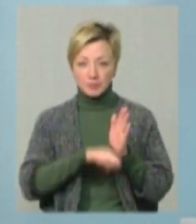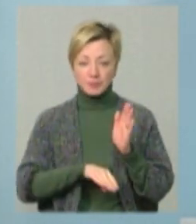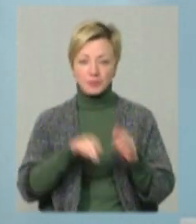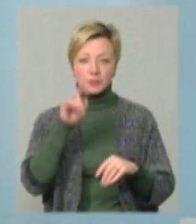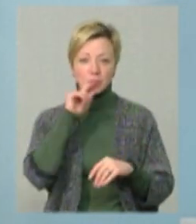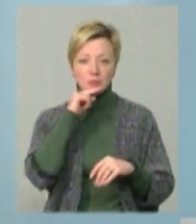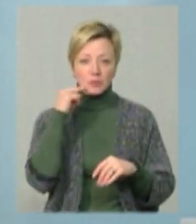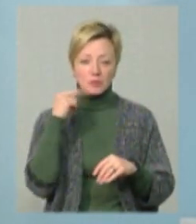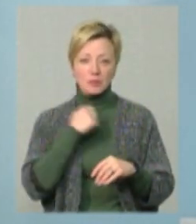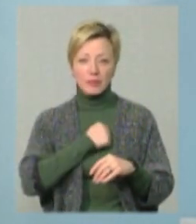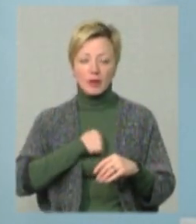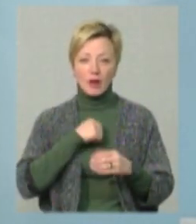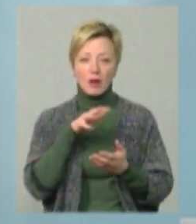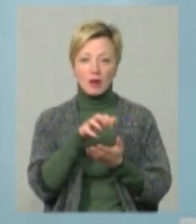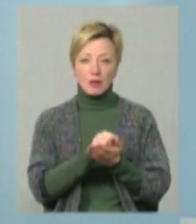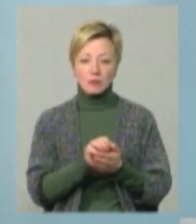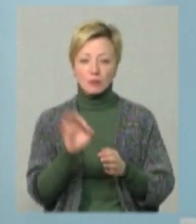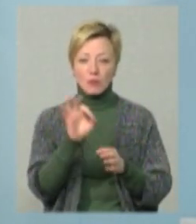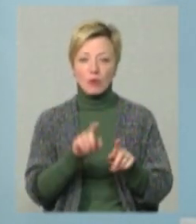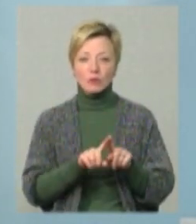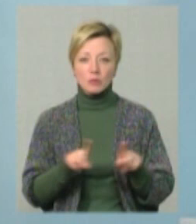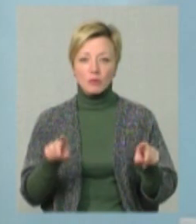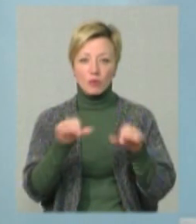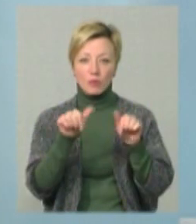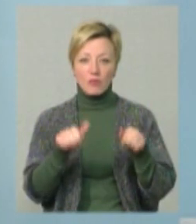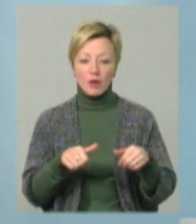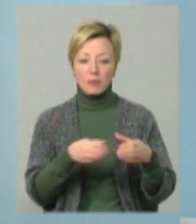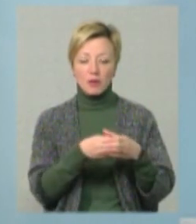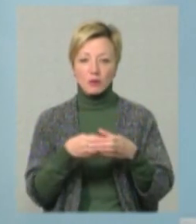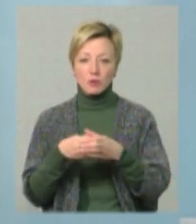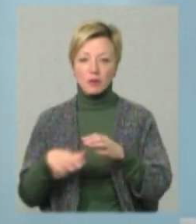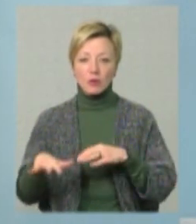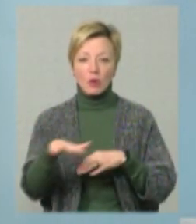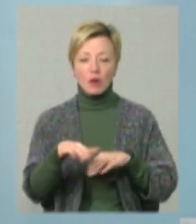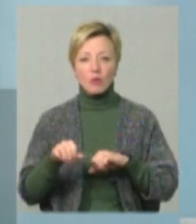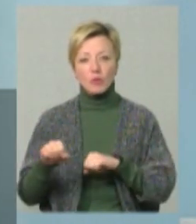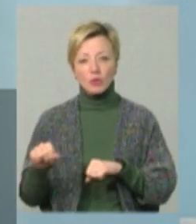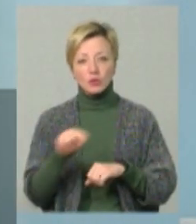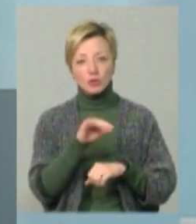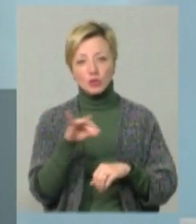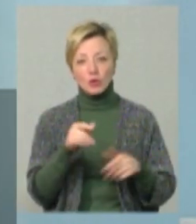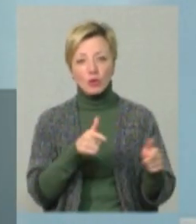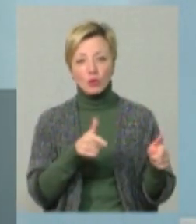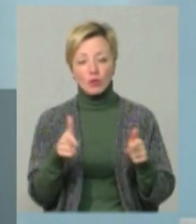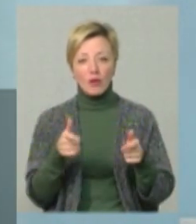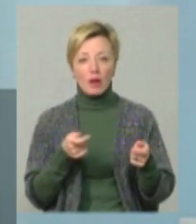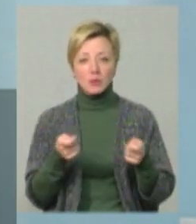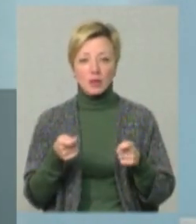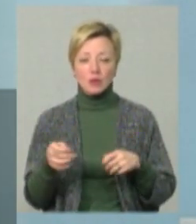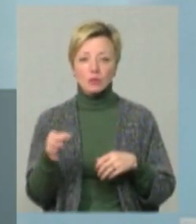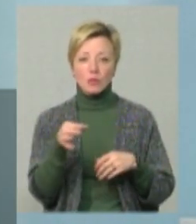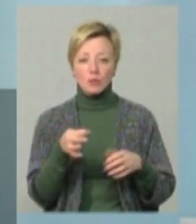ескалації російської агресії і про особливості формування підрозділів територіальної оборони і наскільки готові адміністрації